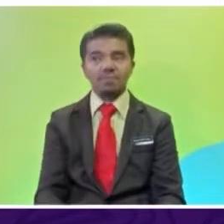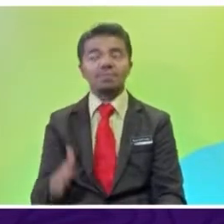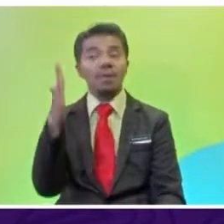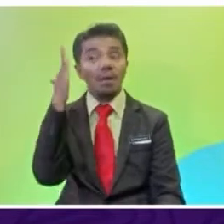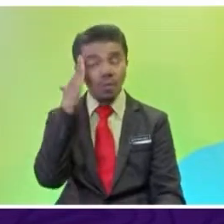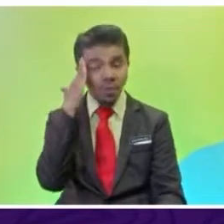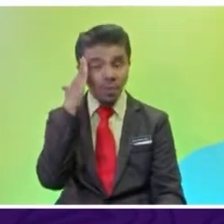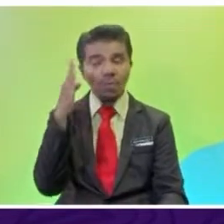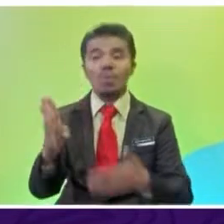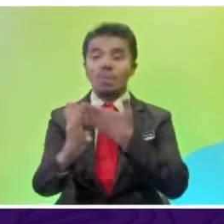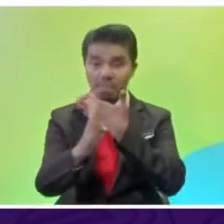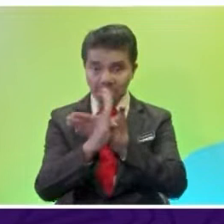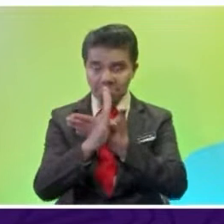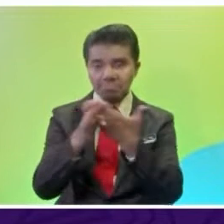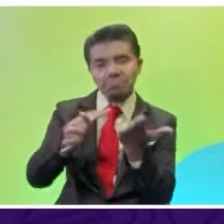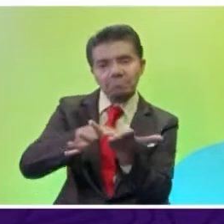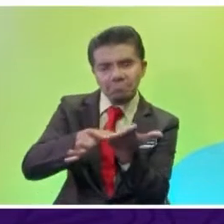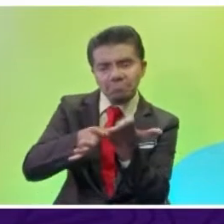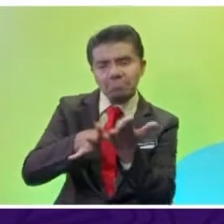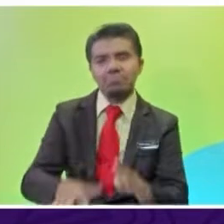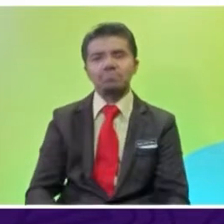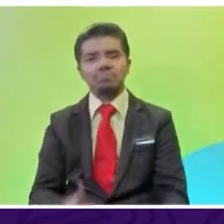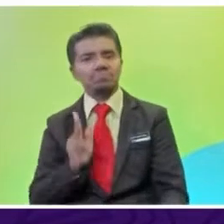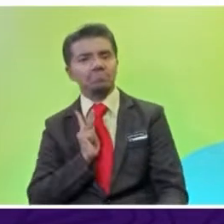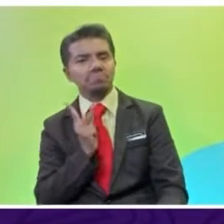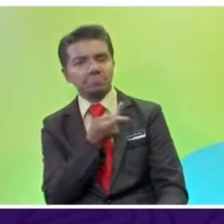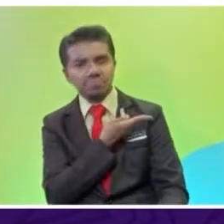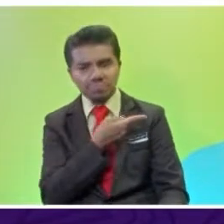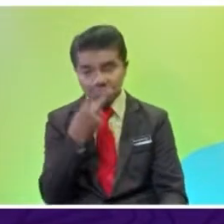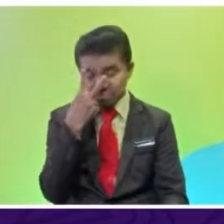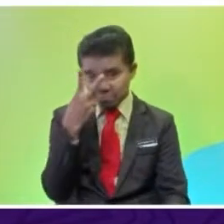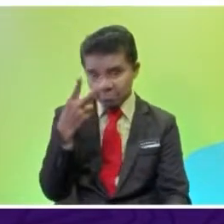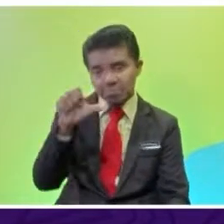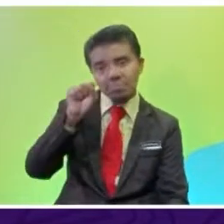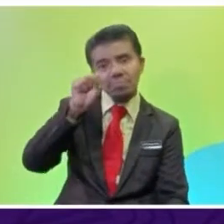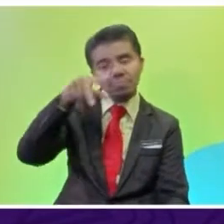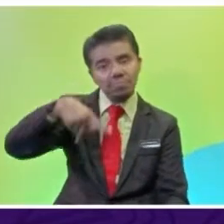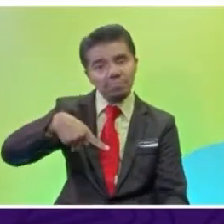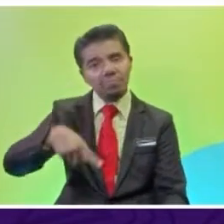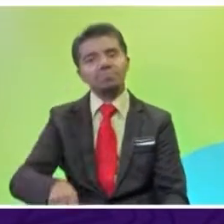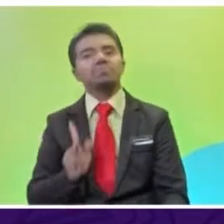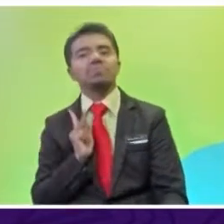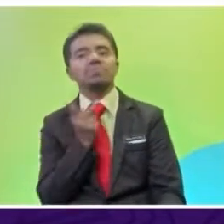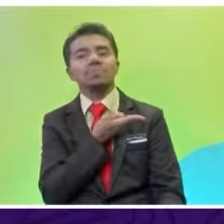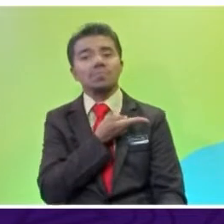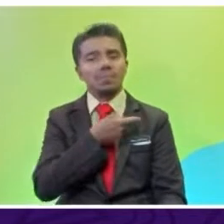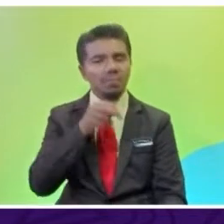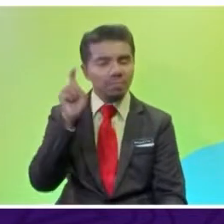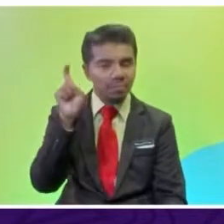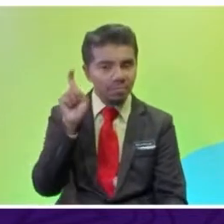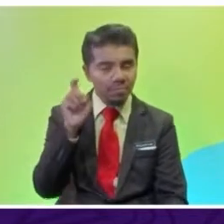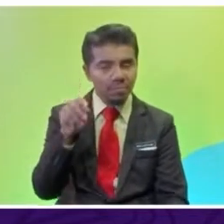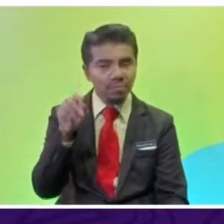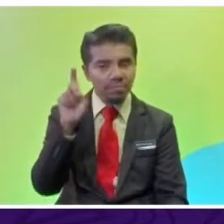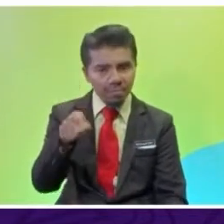tentang bahaya dada apabila kita melihat kepada SP mengetahui tentang bahaya dada kita pelukan murid untuk menyatakan